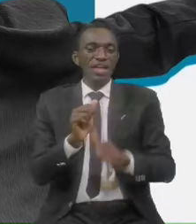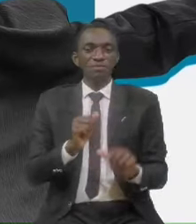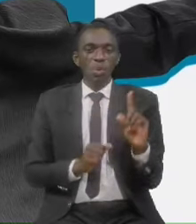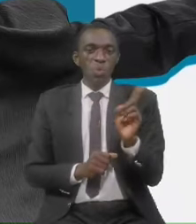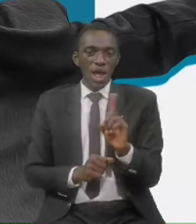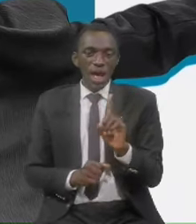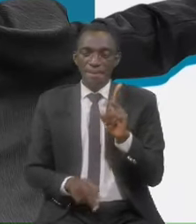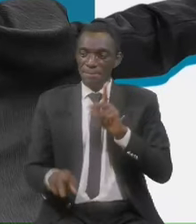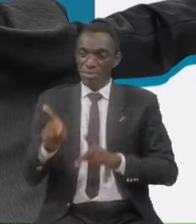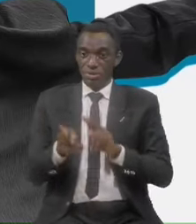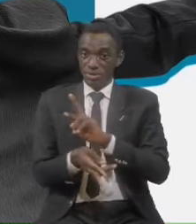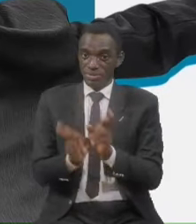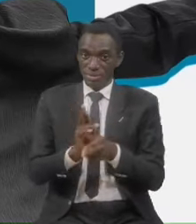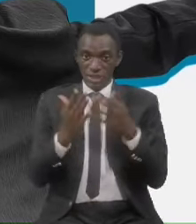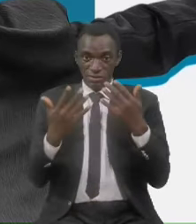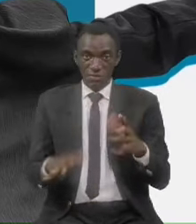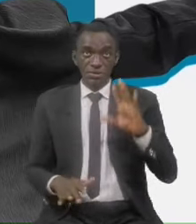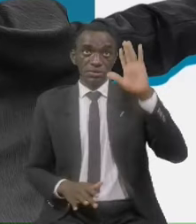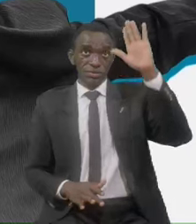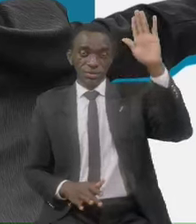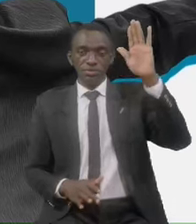et qu'ils prennent vos noms